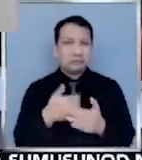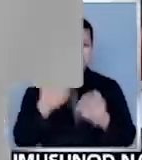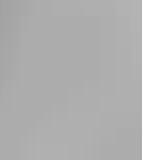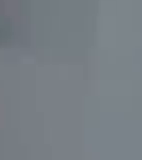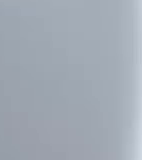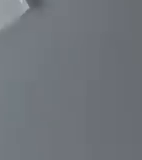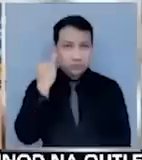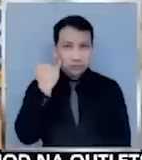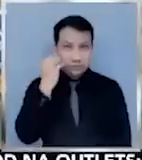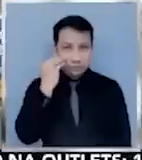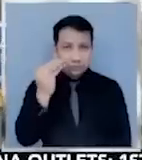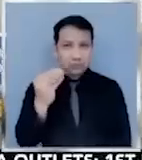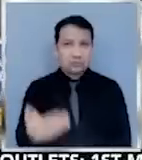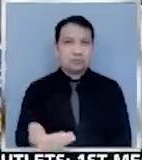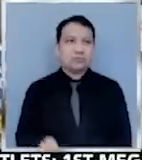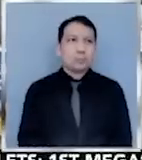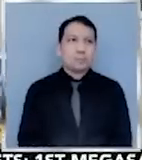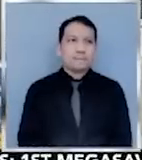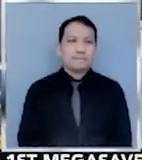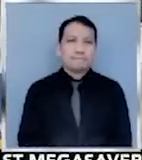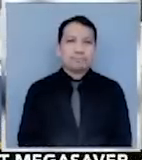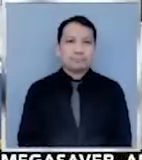Morong.